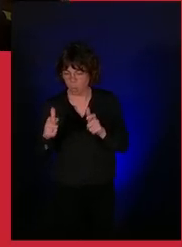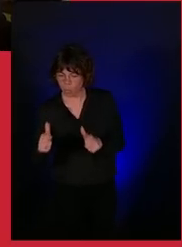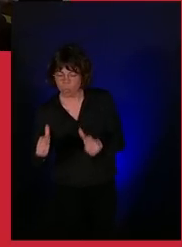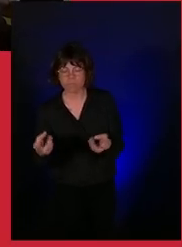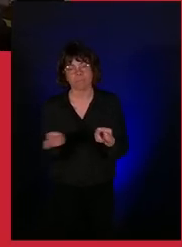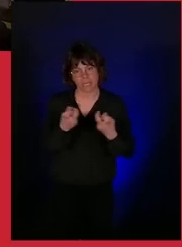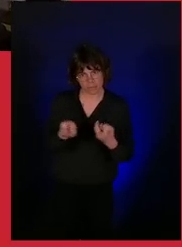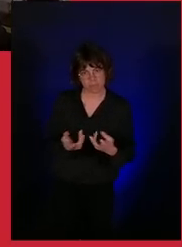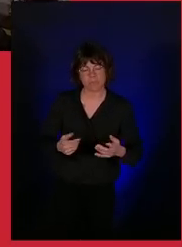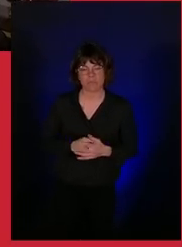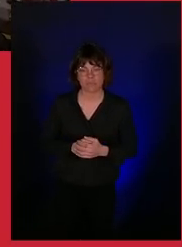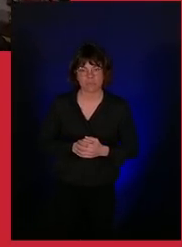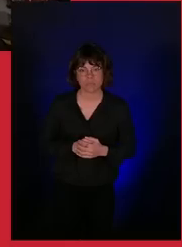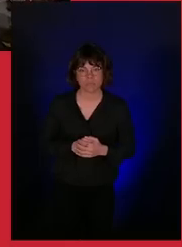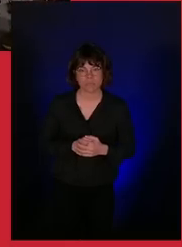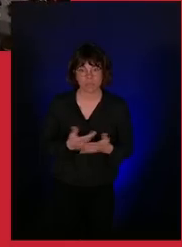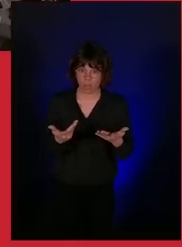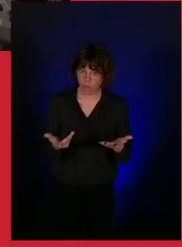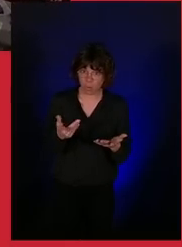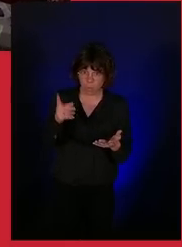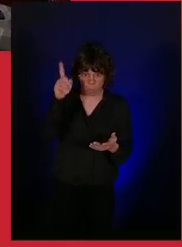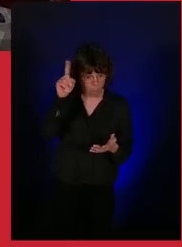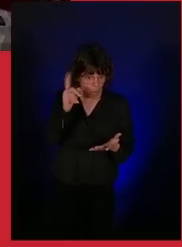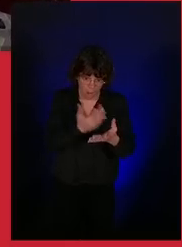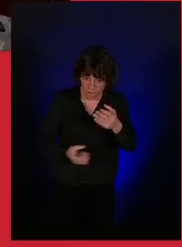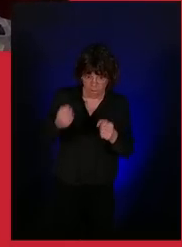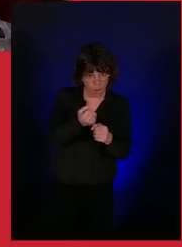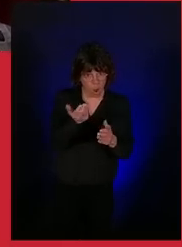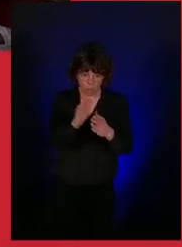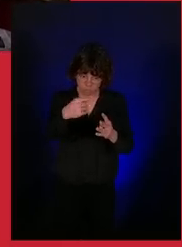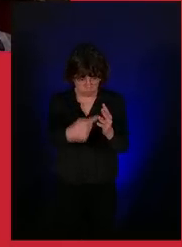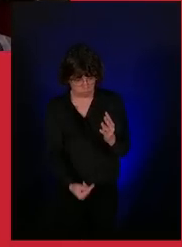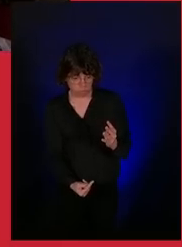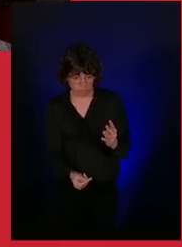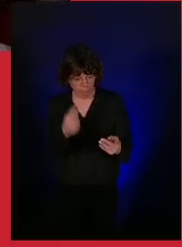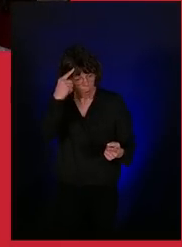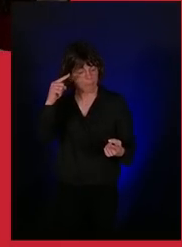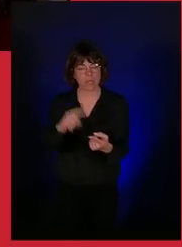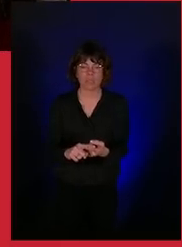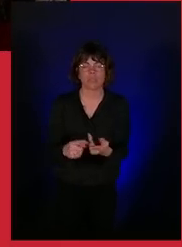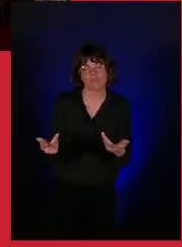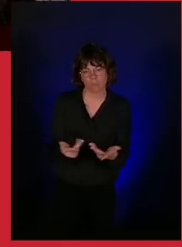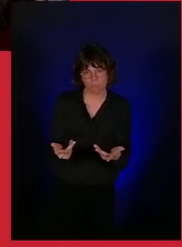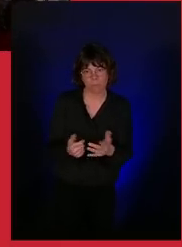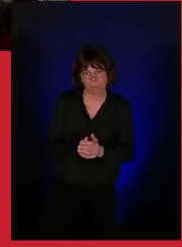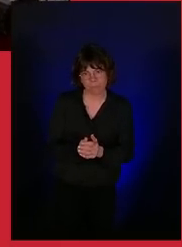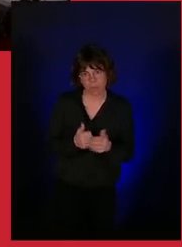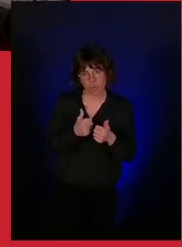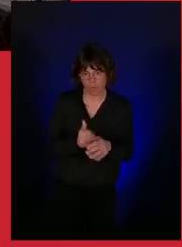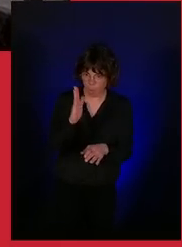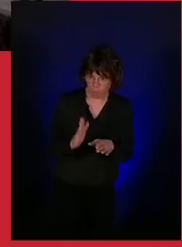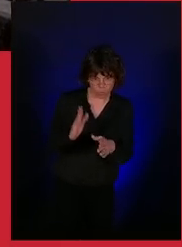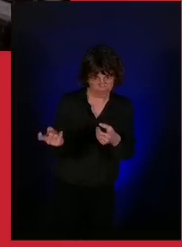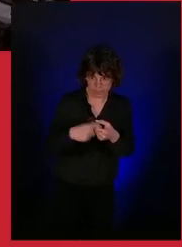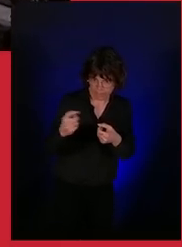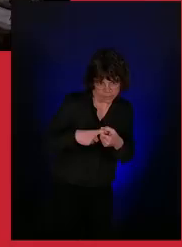exemple. Et en créer, pourquoi pas d'autres, avec cet objectif de répondre aux besoins de nos